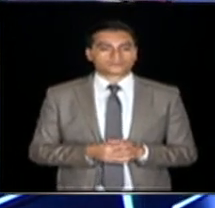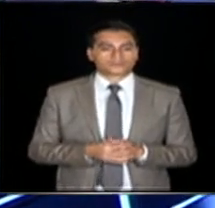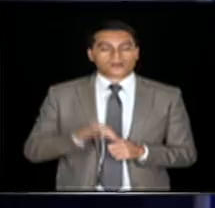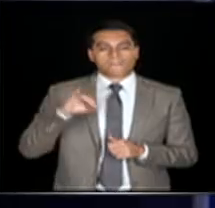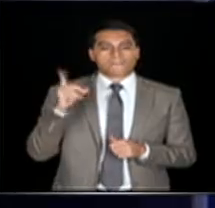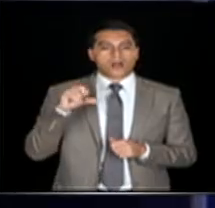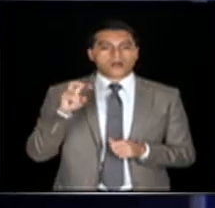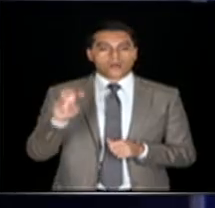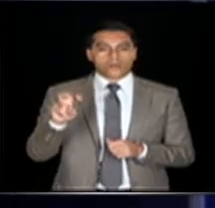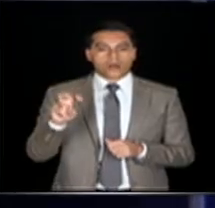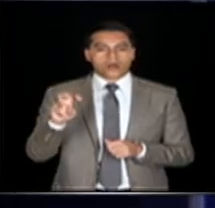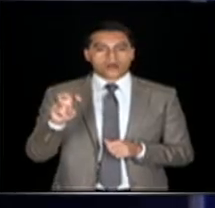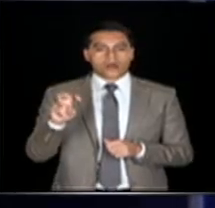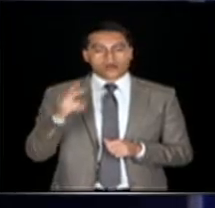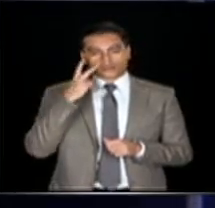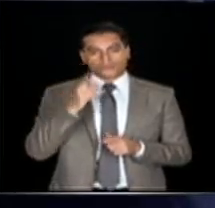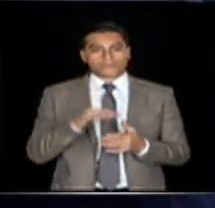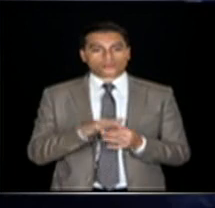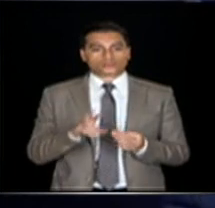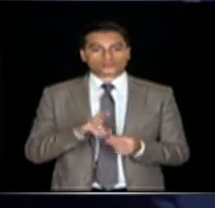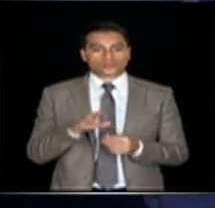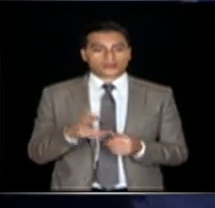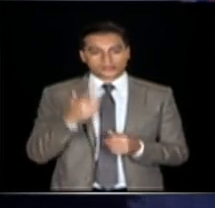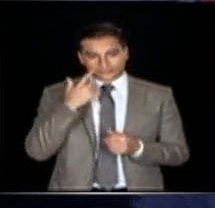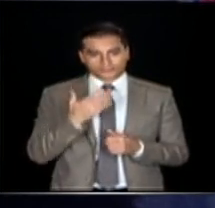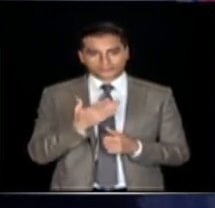مروة، وهنشوف موضوع السؤال ايه.